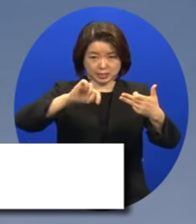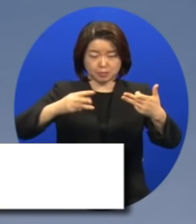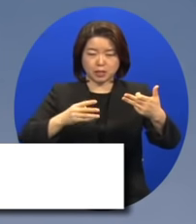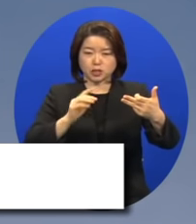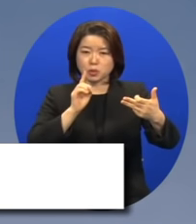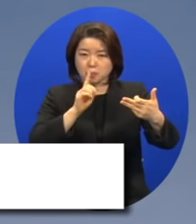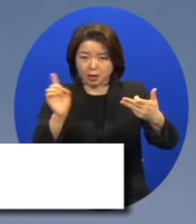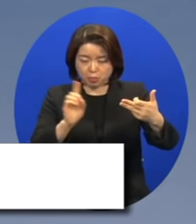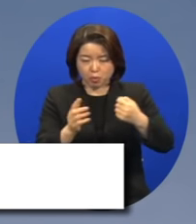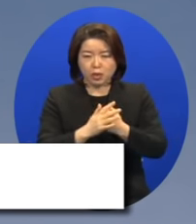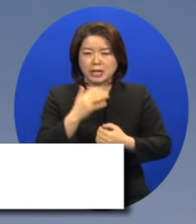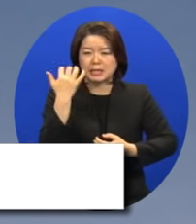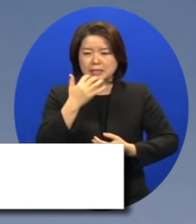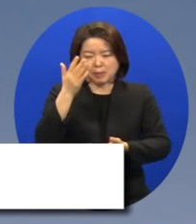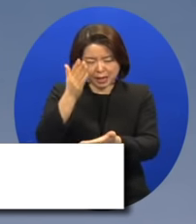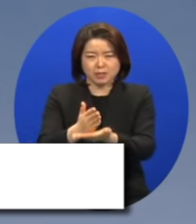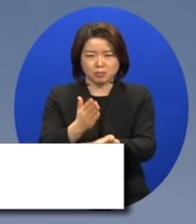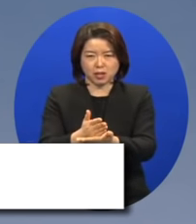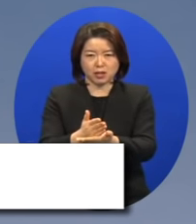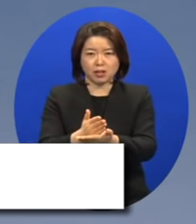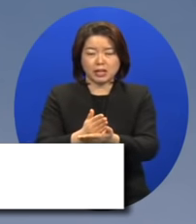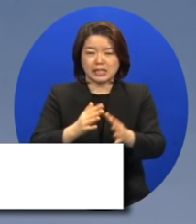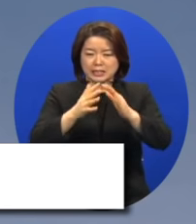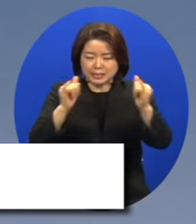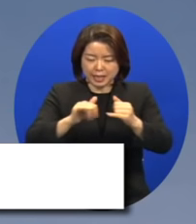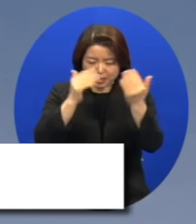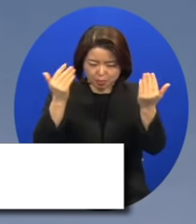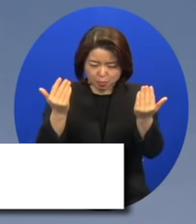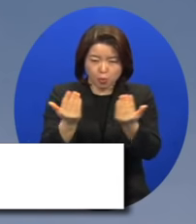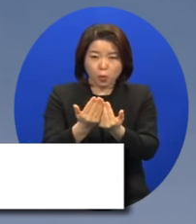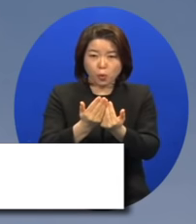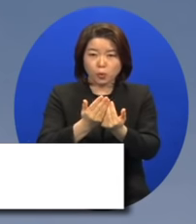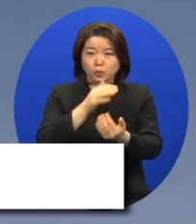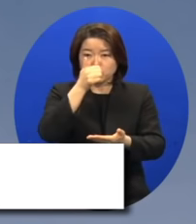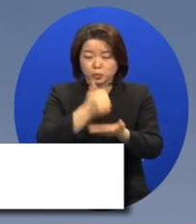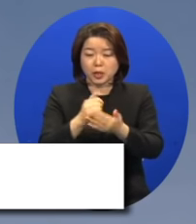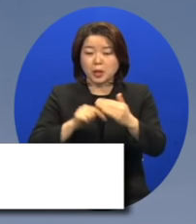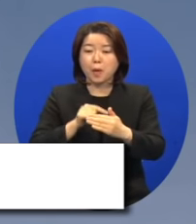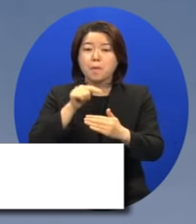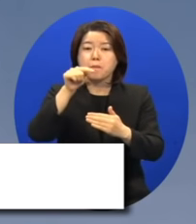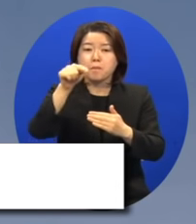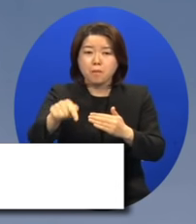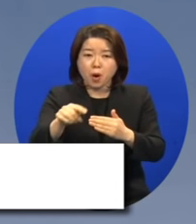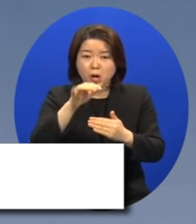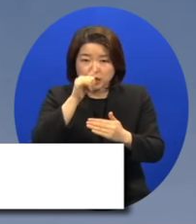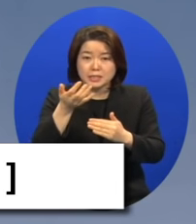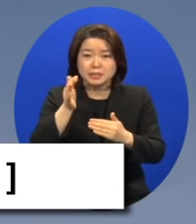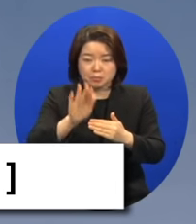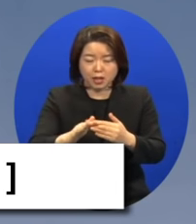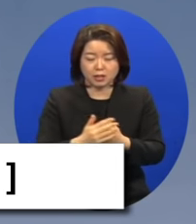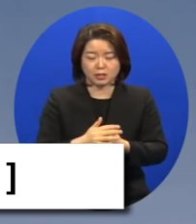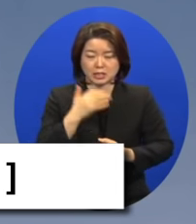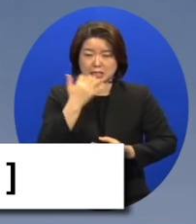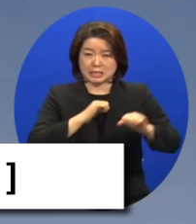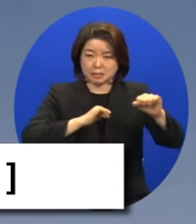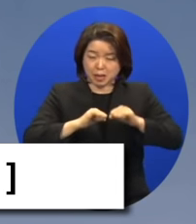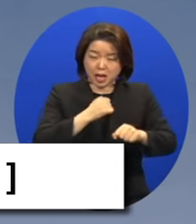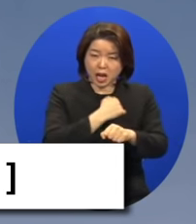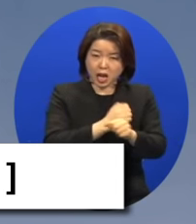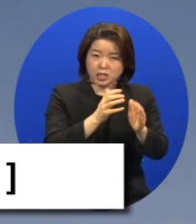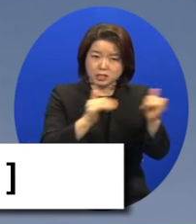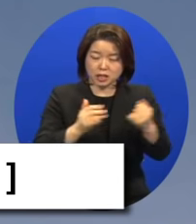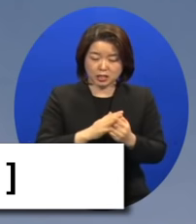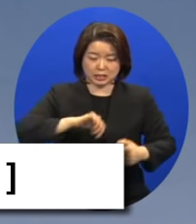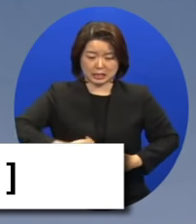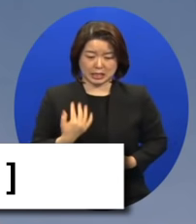을피하라고말합니다. 다른모든죄는 몸밖에서짓는것이지만, 음행을